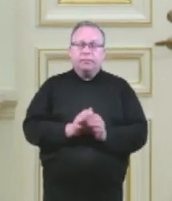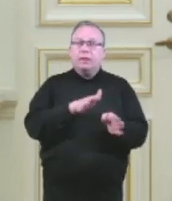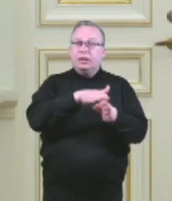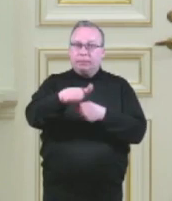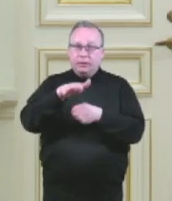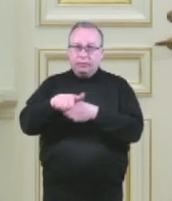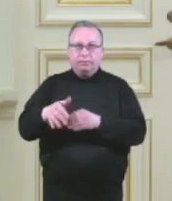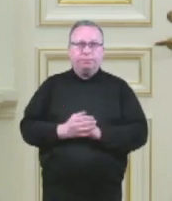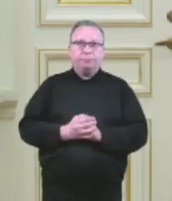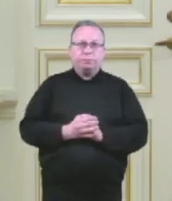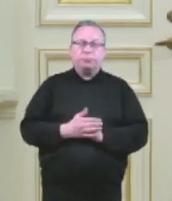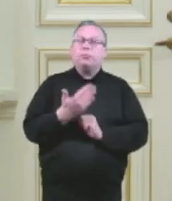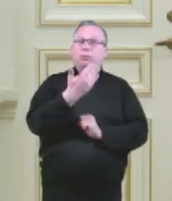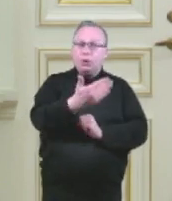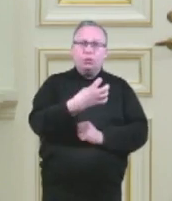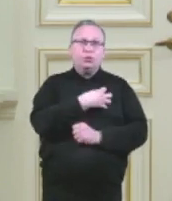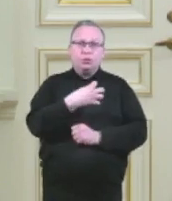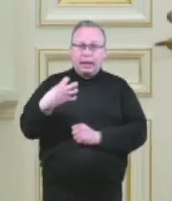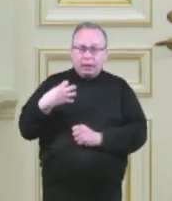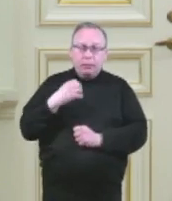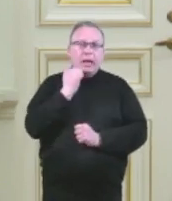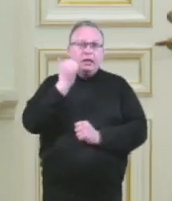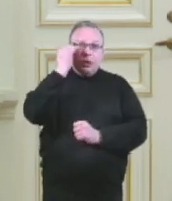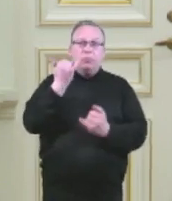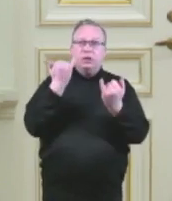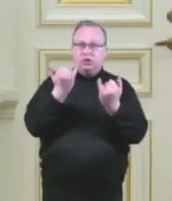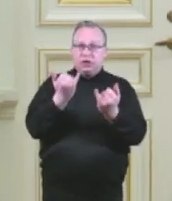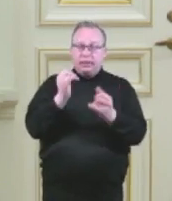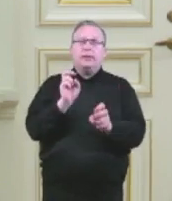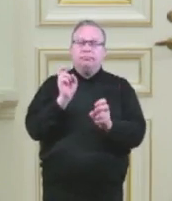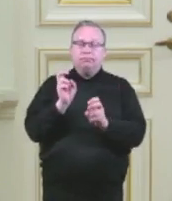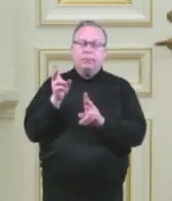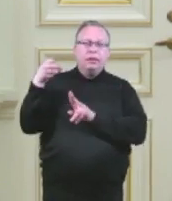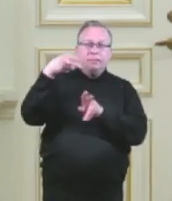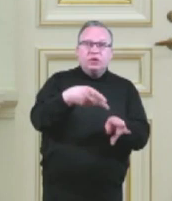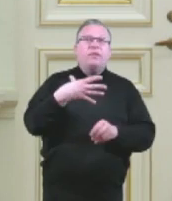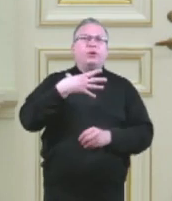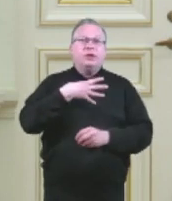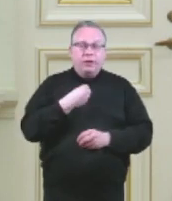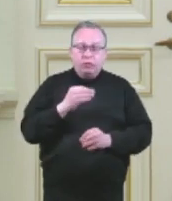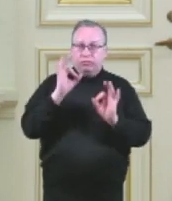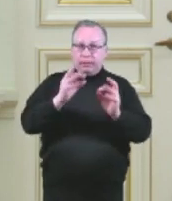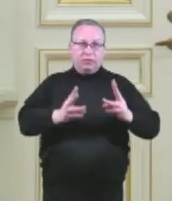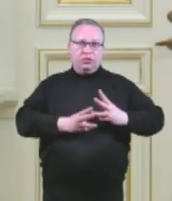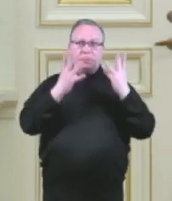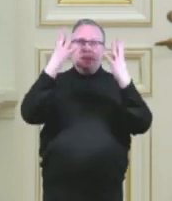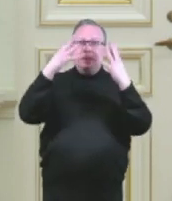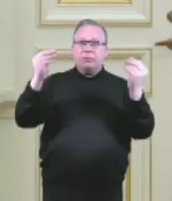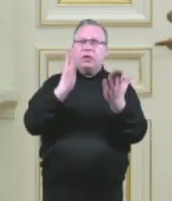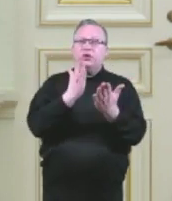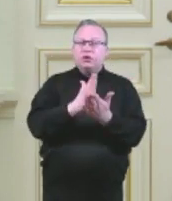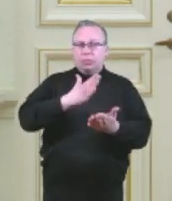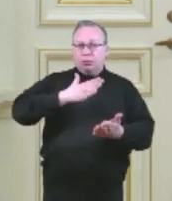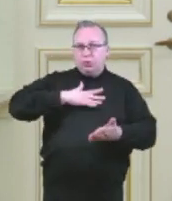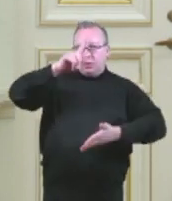įgyvendintas. Jūsų didenybė, dėkoju Jums, kad šiandien apsilankėte Vilniuje. Tikrai džiaugiuosi, kad Niderlandai yra mūsų